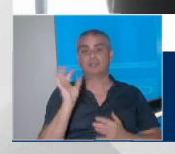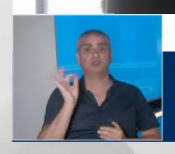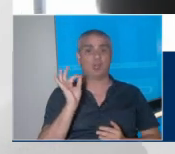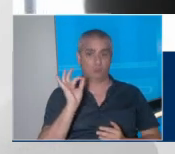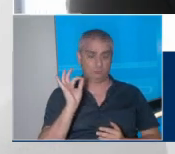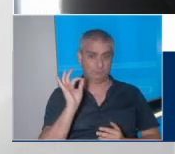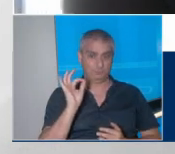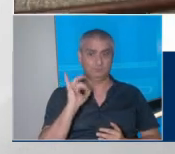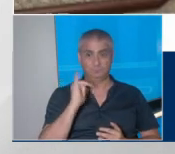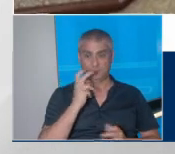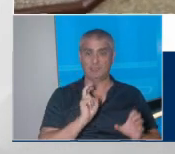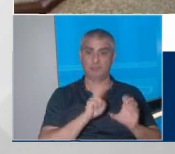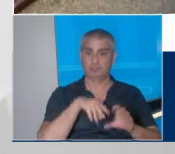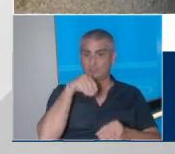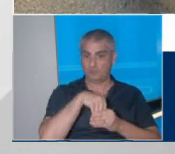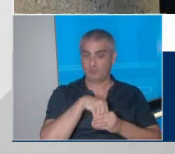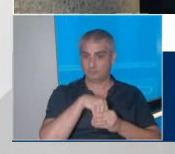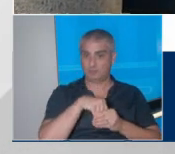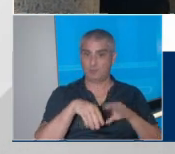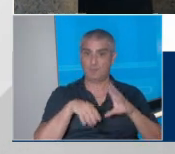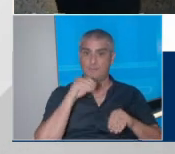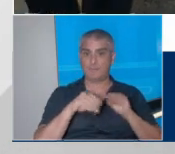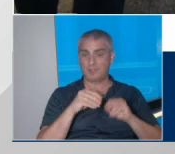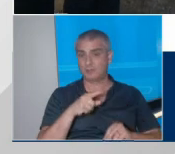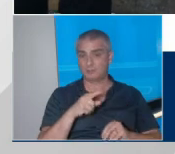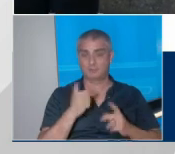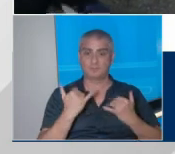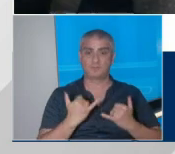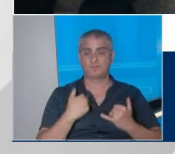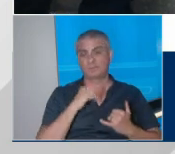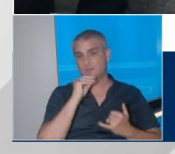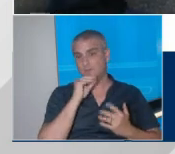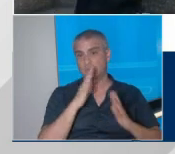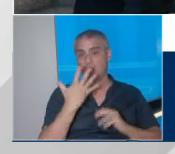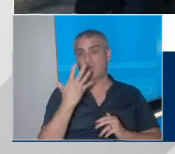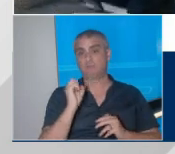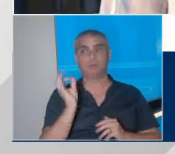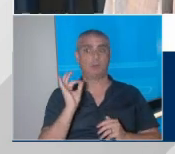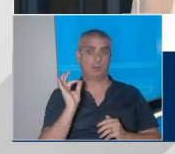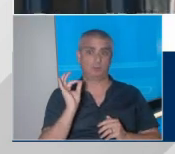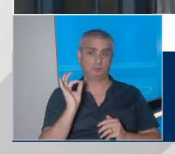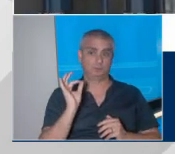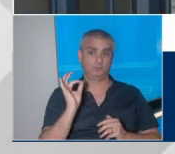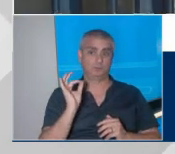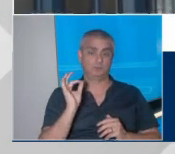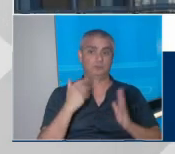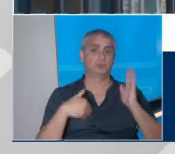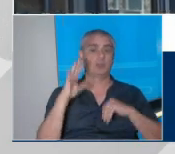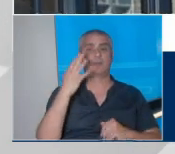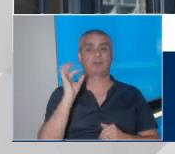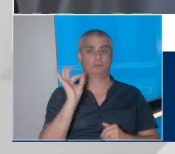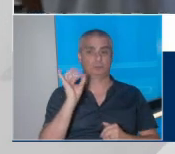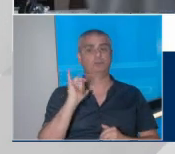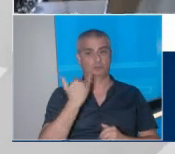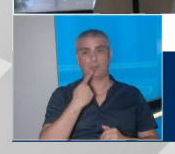39% שכן השתתפו בהליך ההצבעה. היום אנחנו מדברים על 50%, מעל